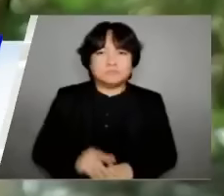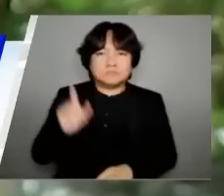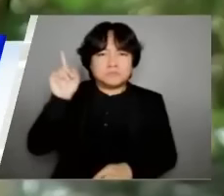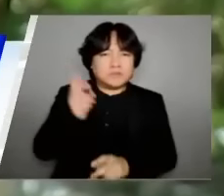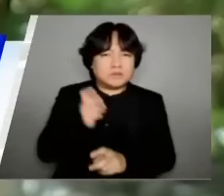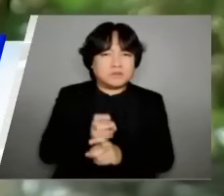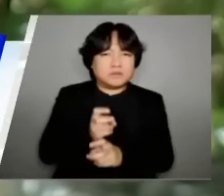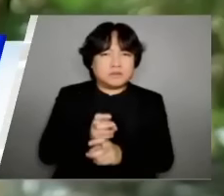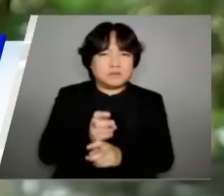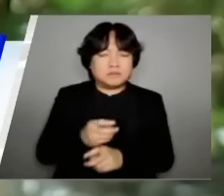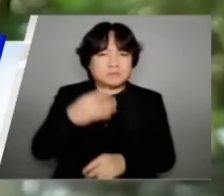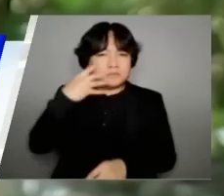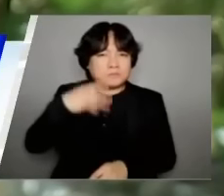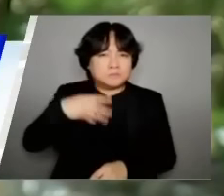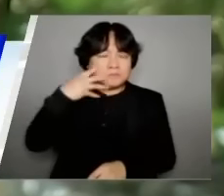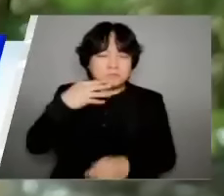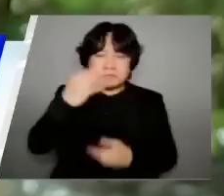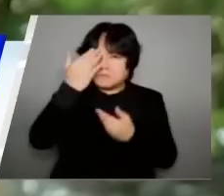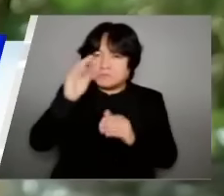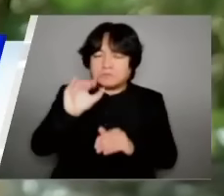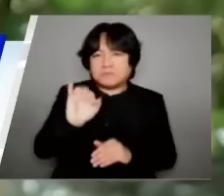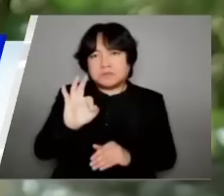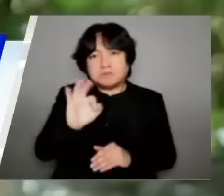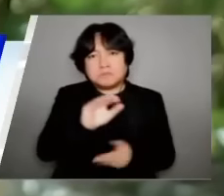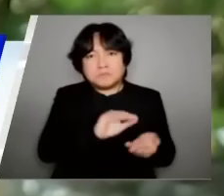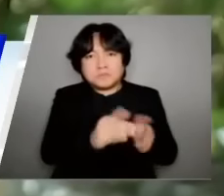alam kung buhay pa siya. Ba't matayin na?